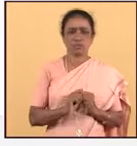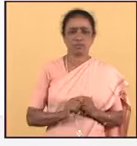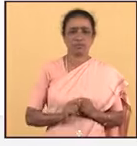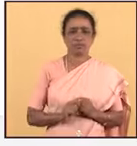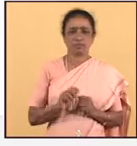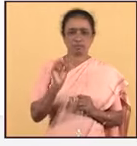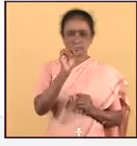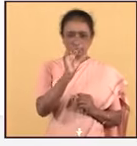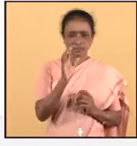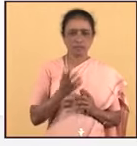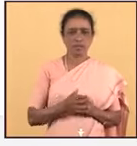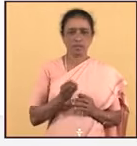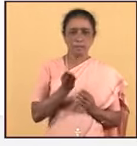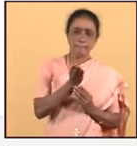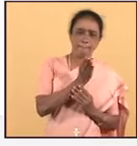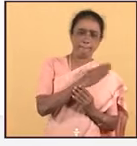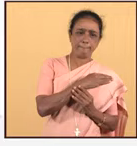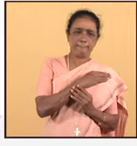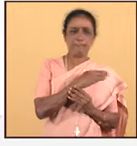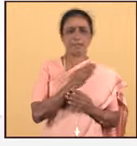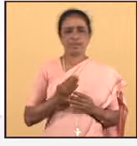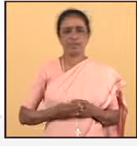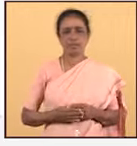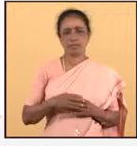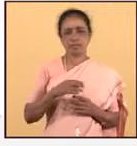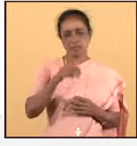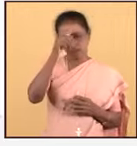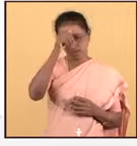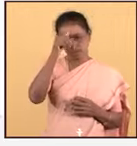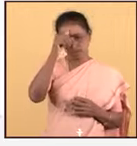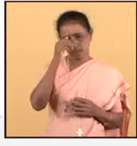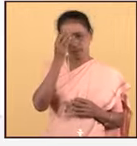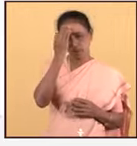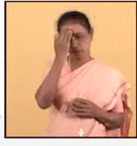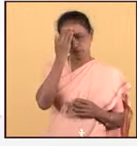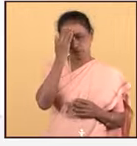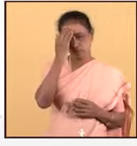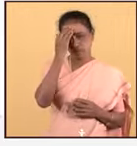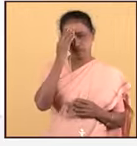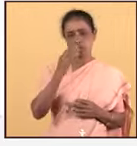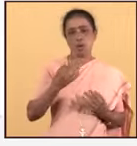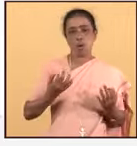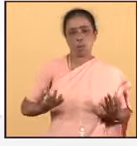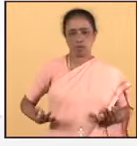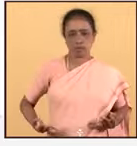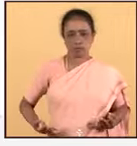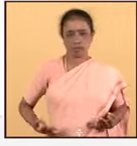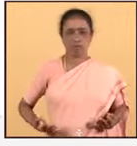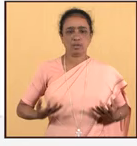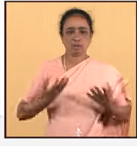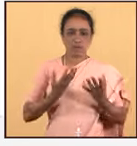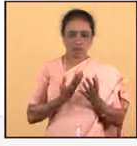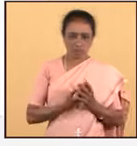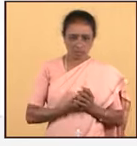சார்பின்மை என்பது பிற மதங்கள் மீது, அதாவது கிறிஸ்தவ மதம் மீதோ, முஸ்லீம் மதம் மீதோ, பௌத்த மதம் மீதோ, அந்த நண்பர்கள்